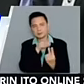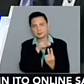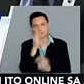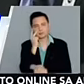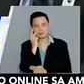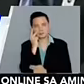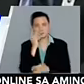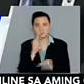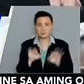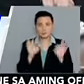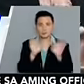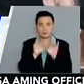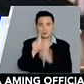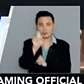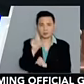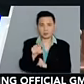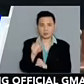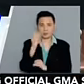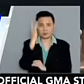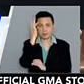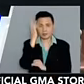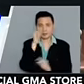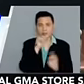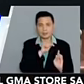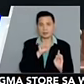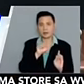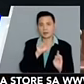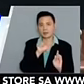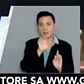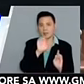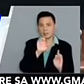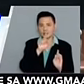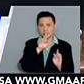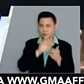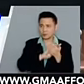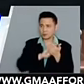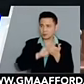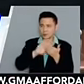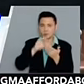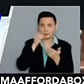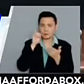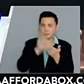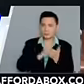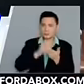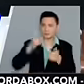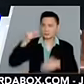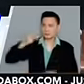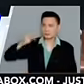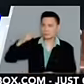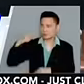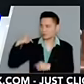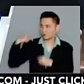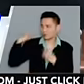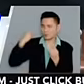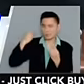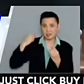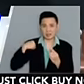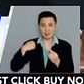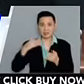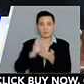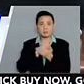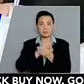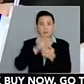Alice, na walang maayos na record dito sa bansa, ang siyang naging instrumento para makapasok